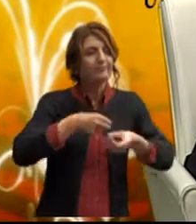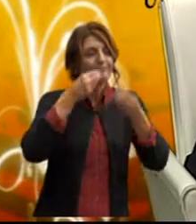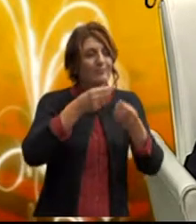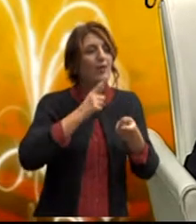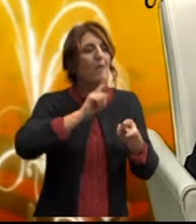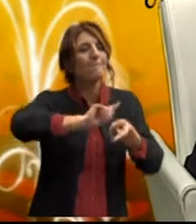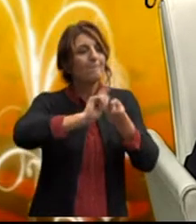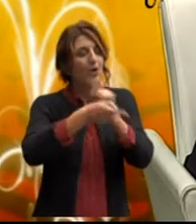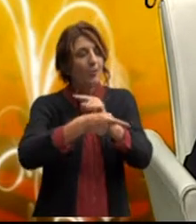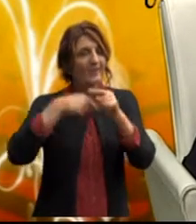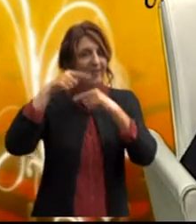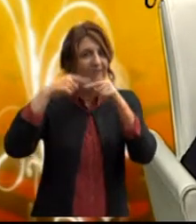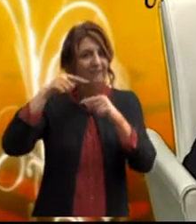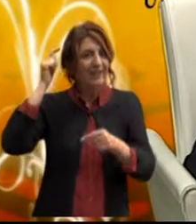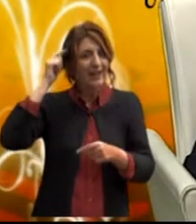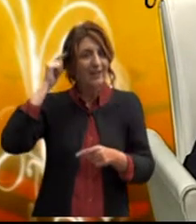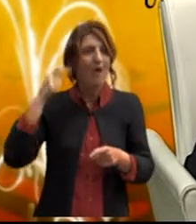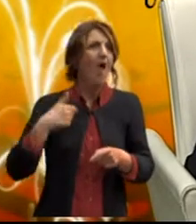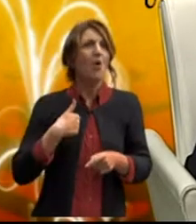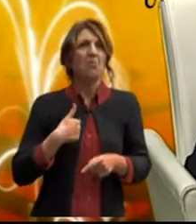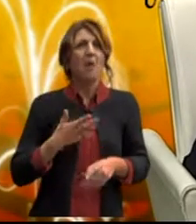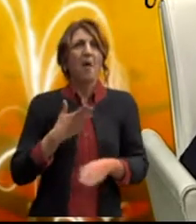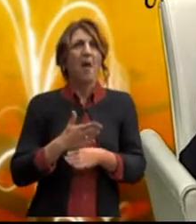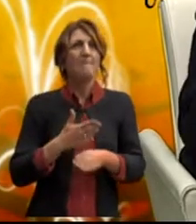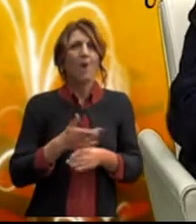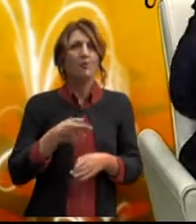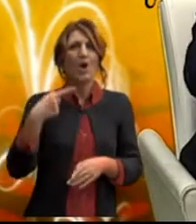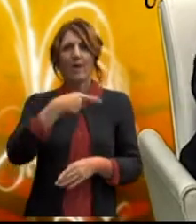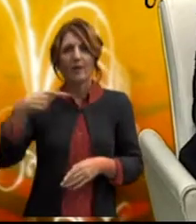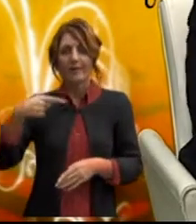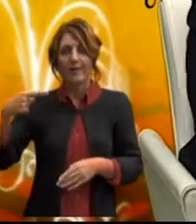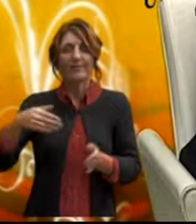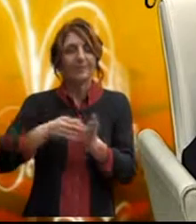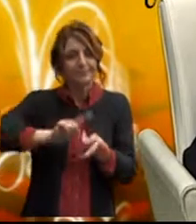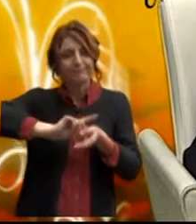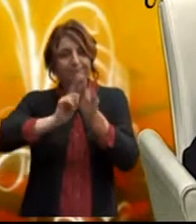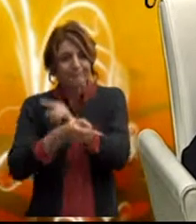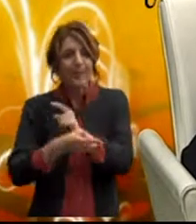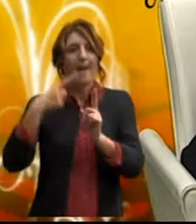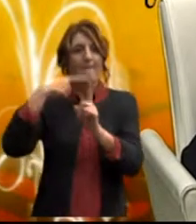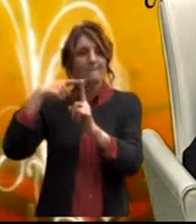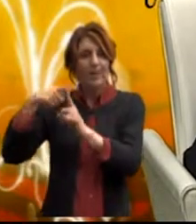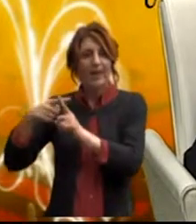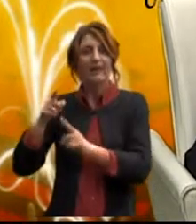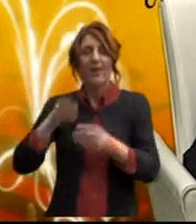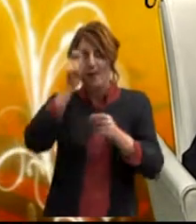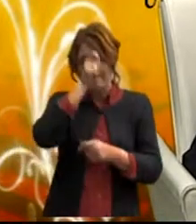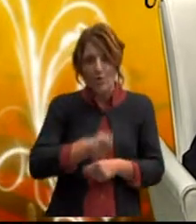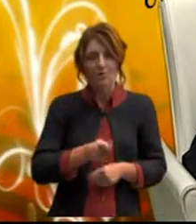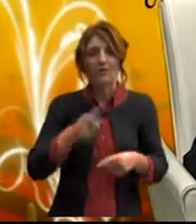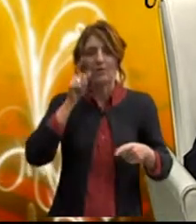film naučene bespomoćnosti, onaj pesimistički film u optimistički i u poštivanje ljudskih prava u